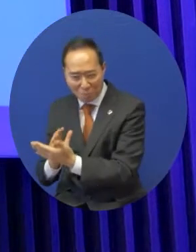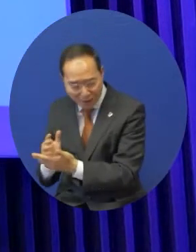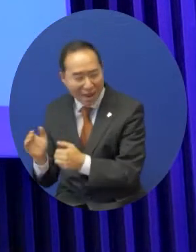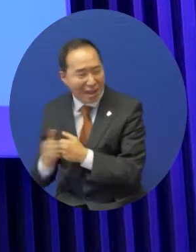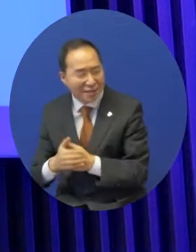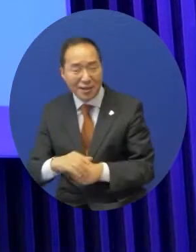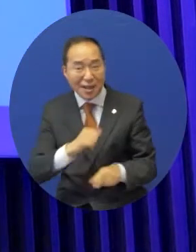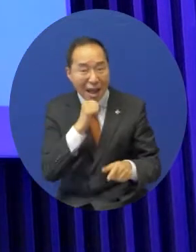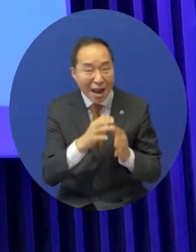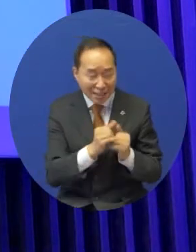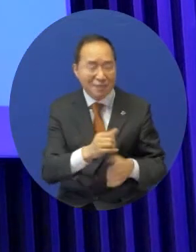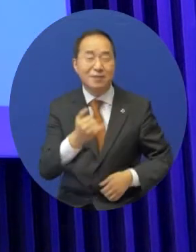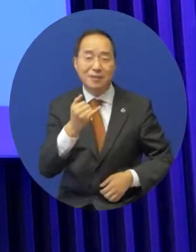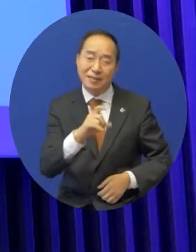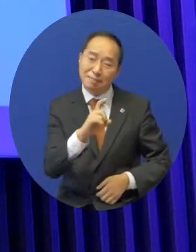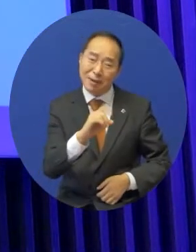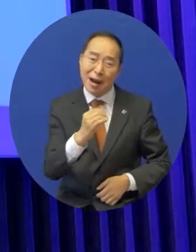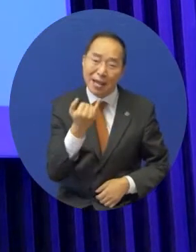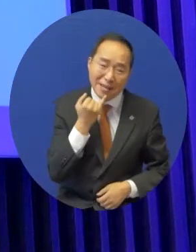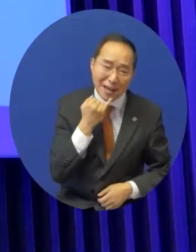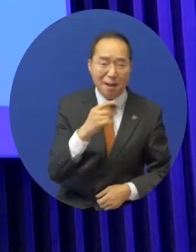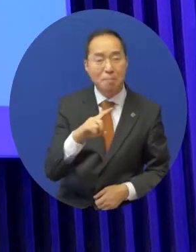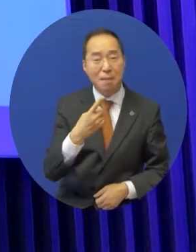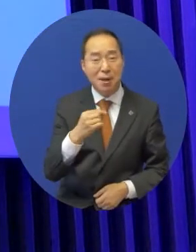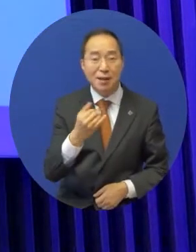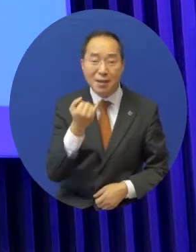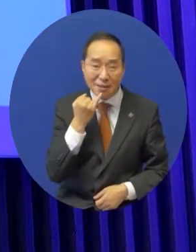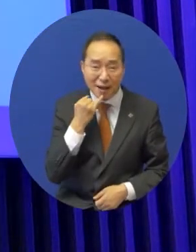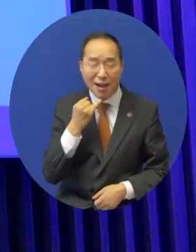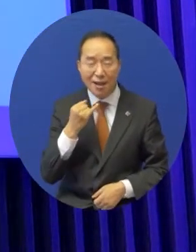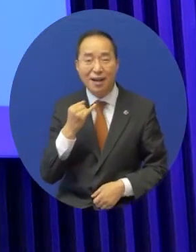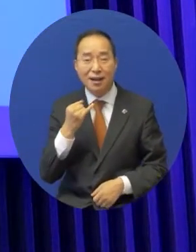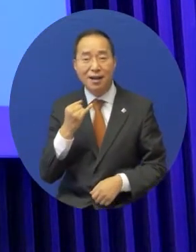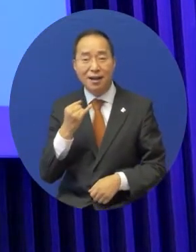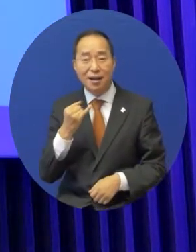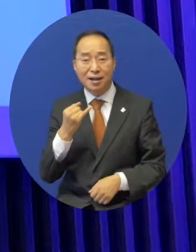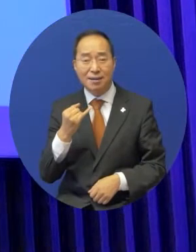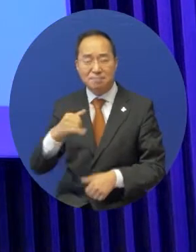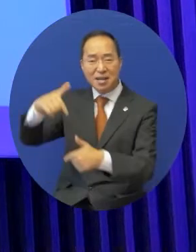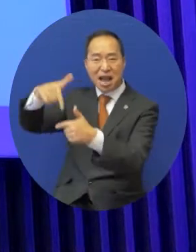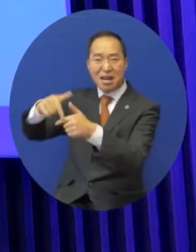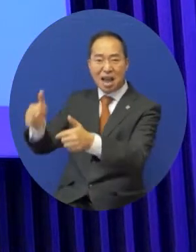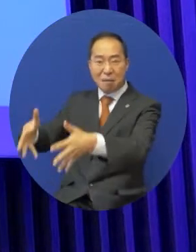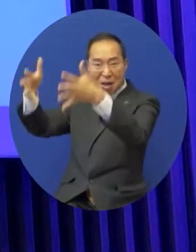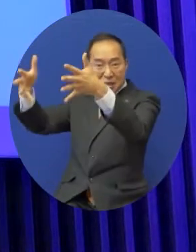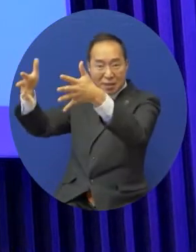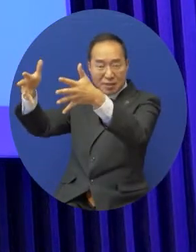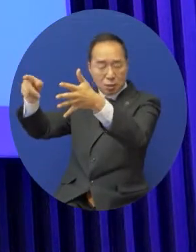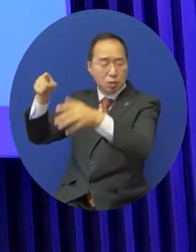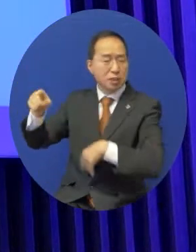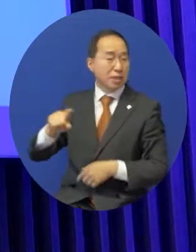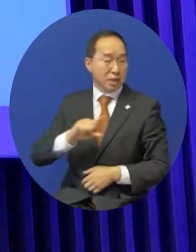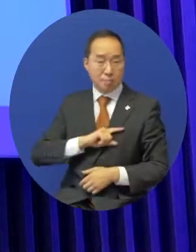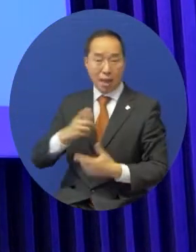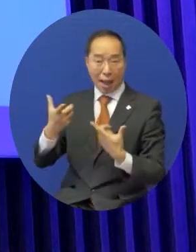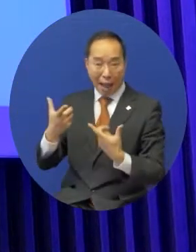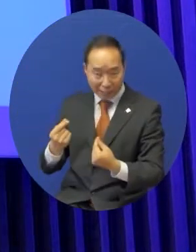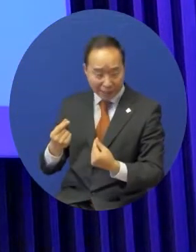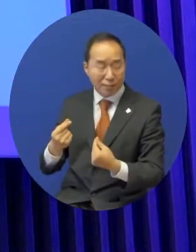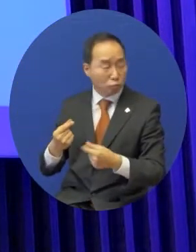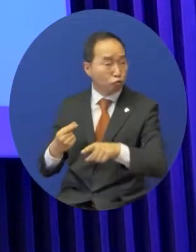쪼개서 가난한 사람도 뭐 10만 원도 좋고, 뭐 100만 원도 좋고, 강남에 있는 아파트 같이 소유하는